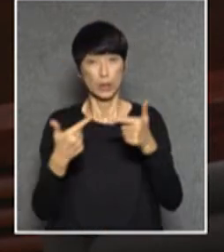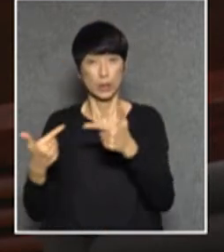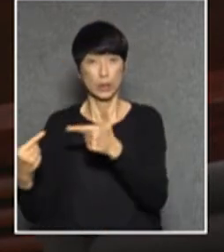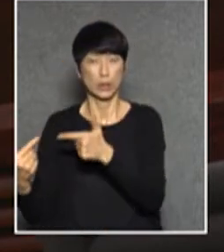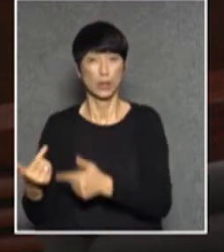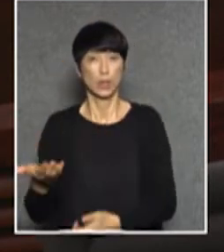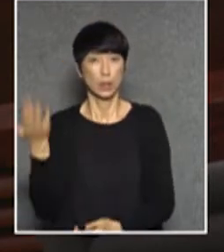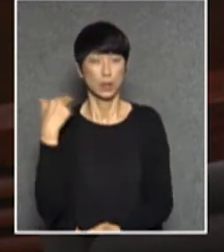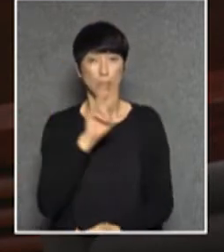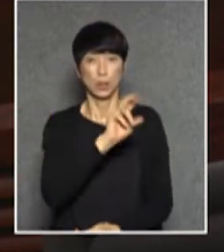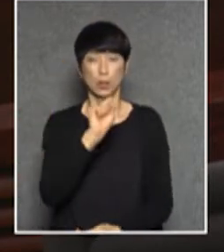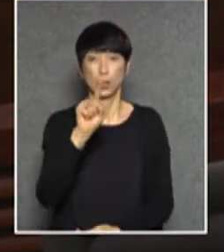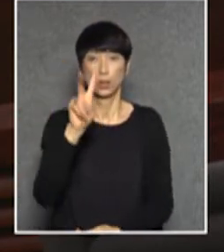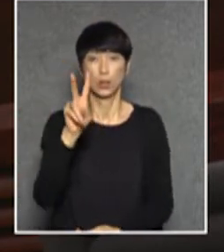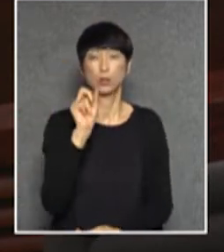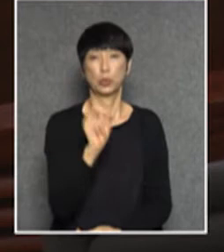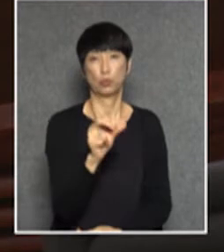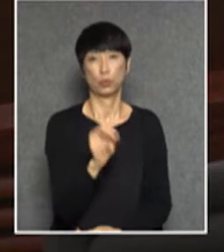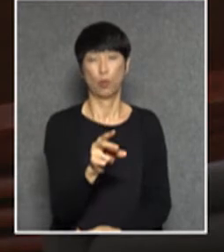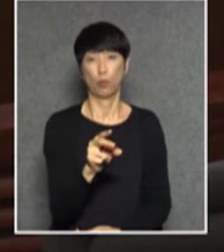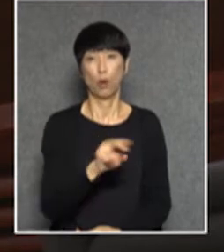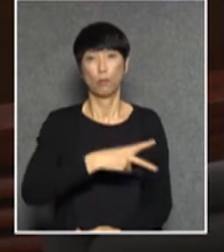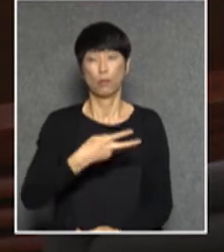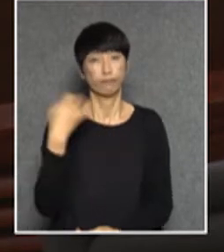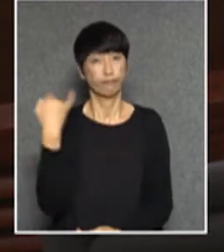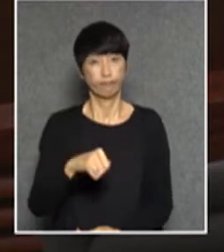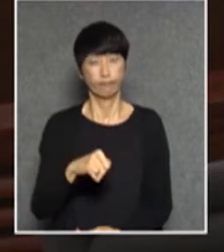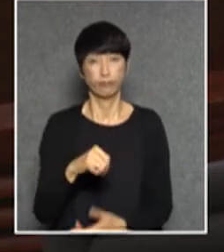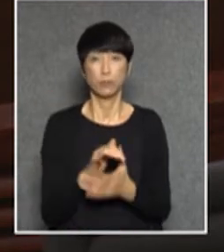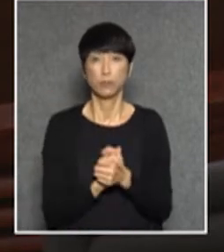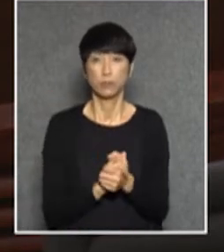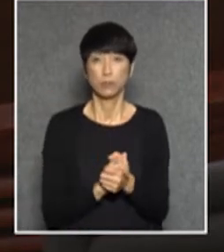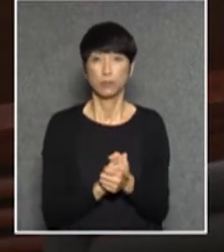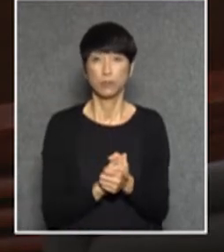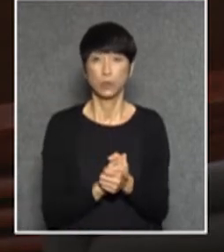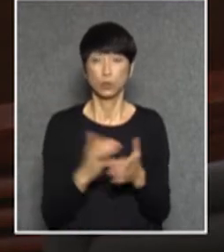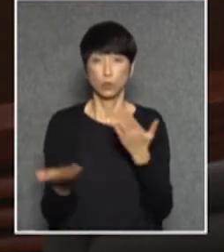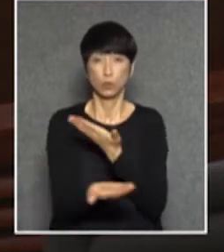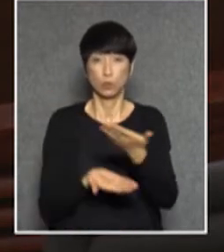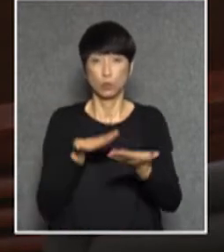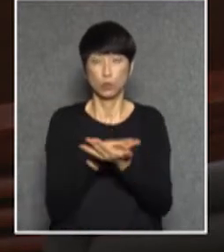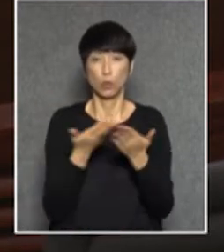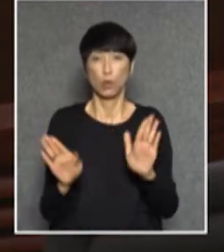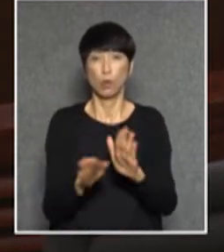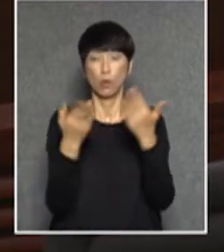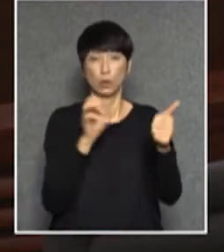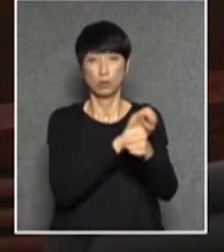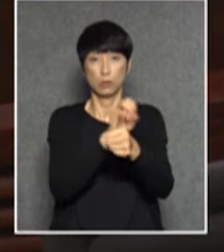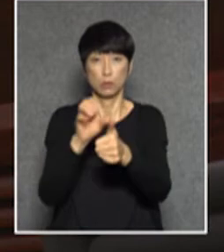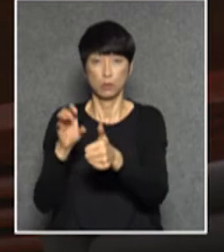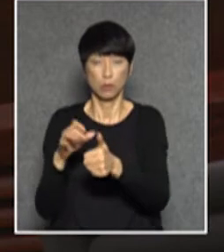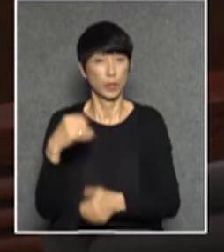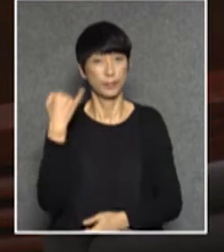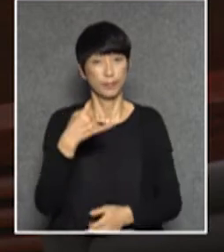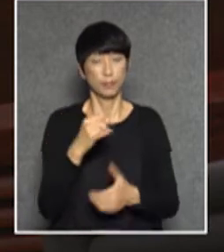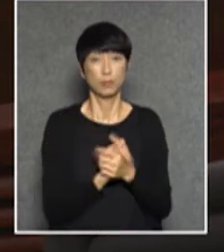2012年行政長官的產生辦法，因此不存在所謂重啟政改諮詢的空間。